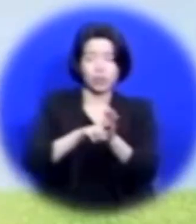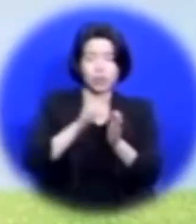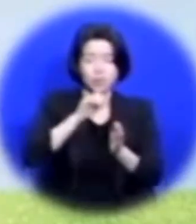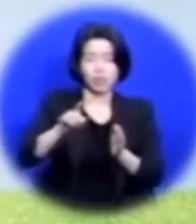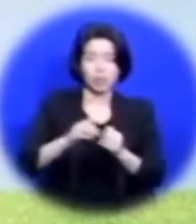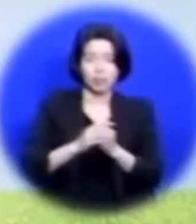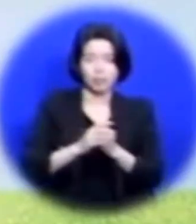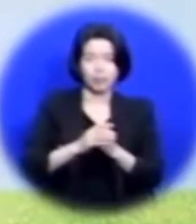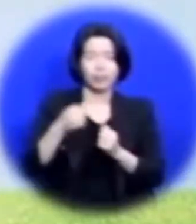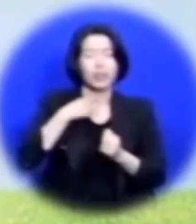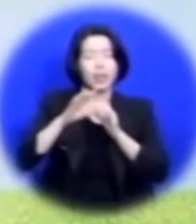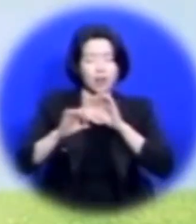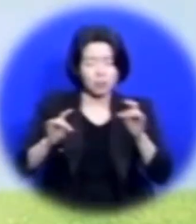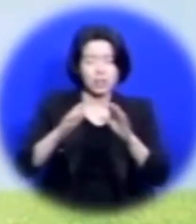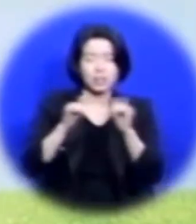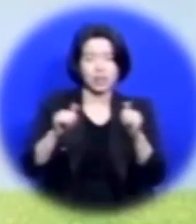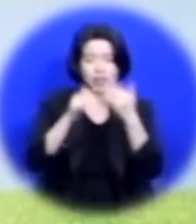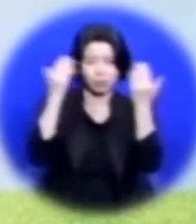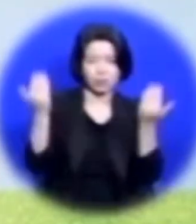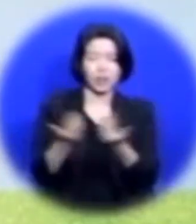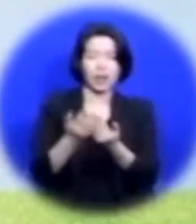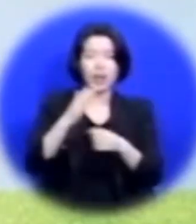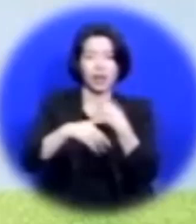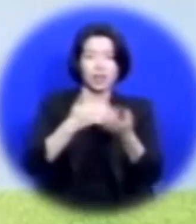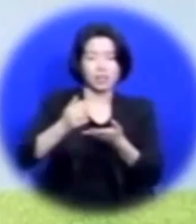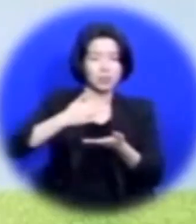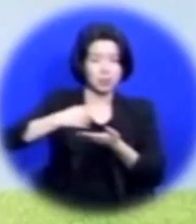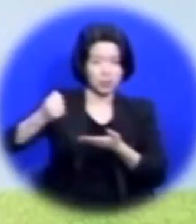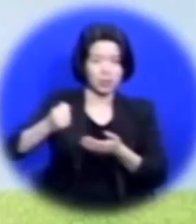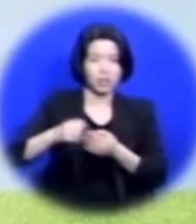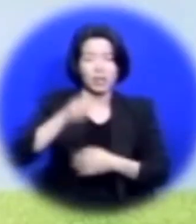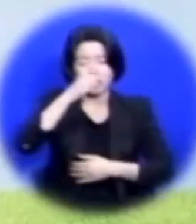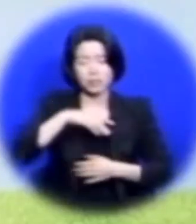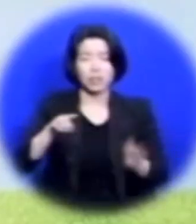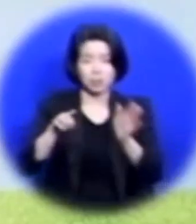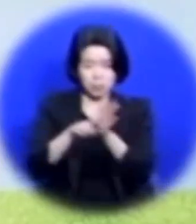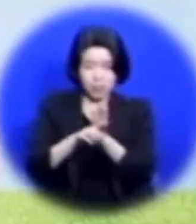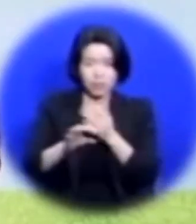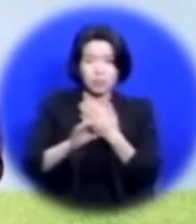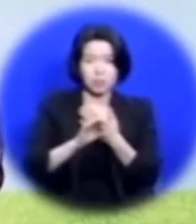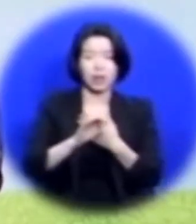하나님이 다 받으십니다 그러면 믿기만 하면 됩니다